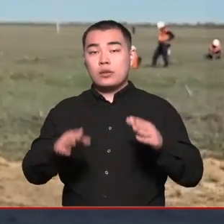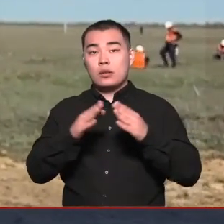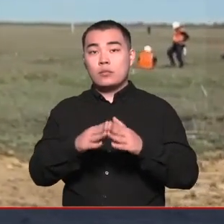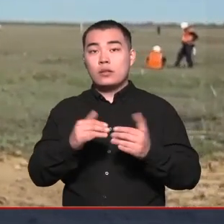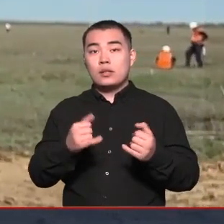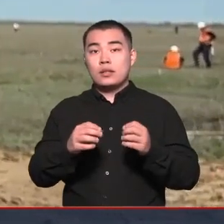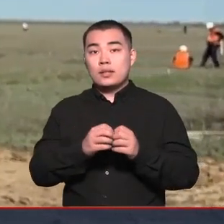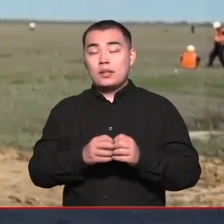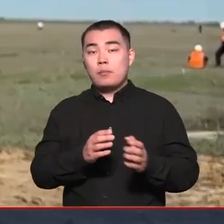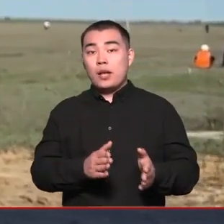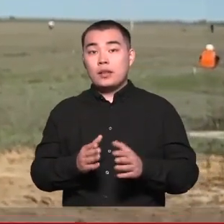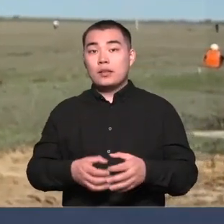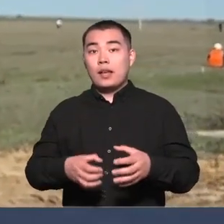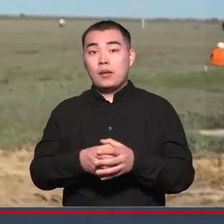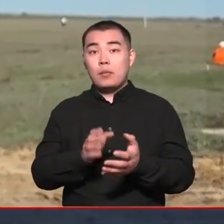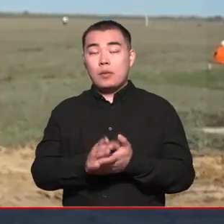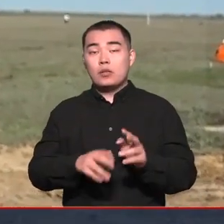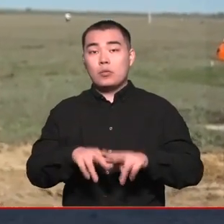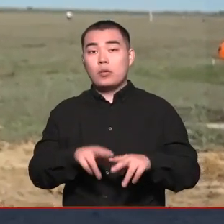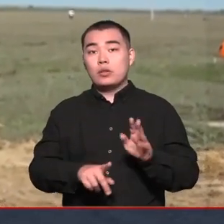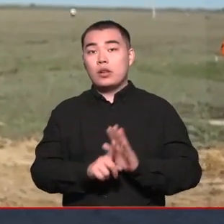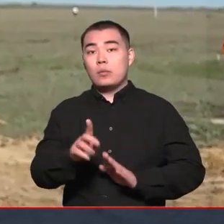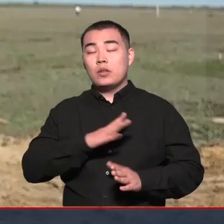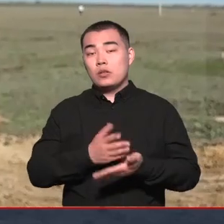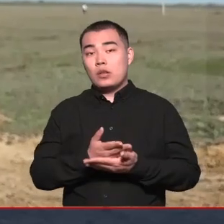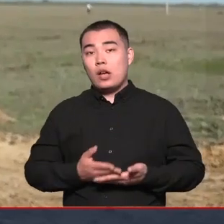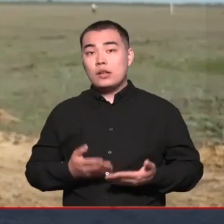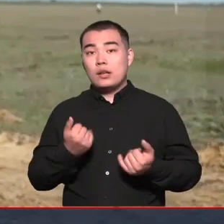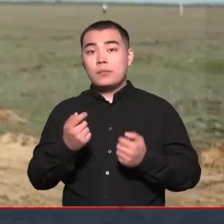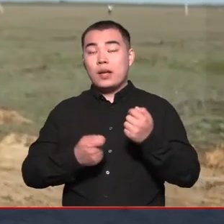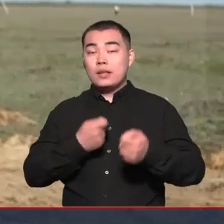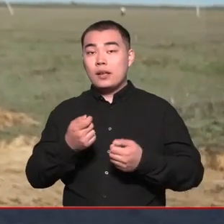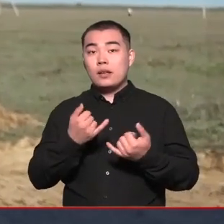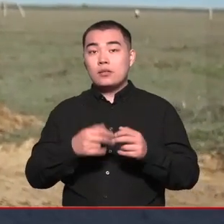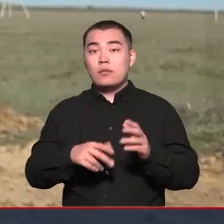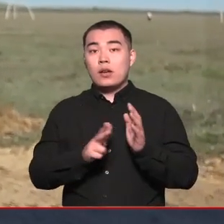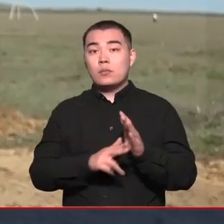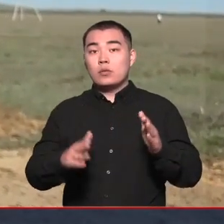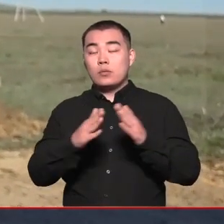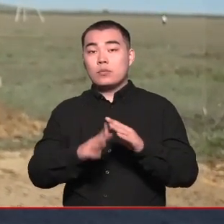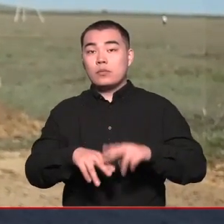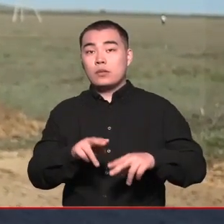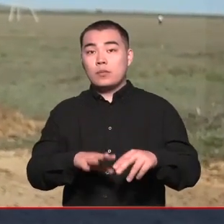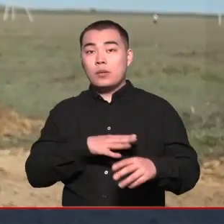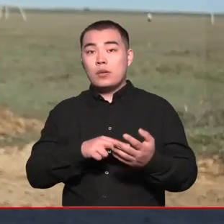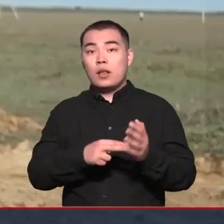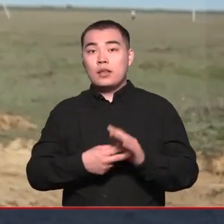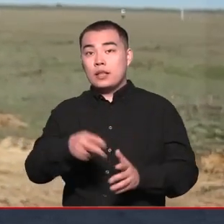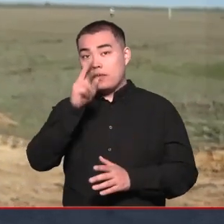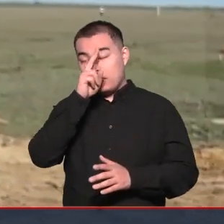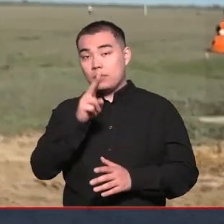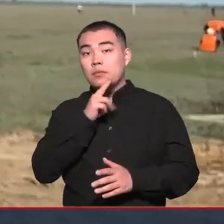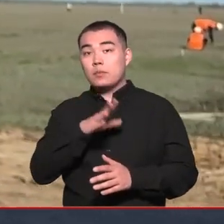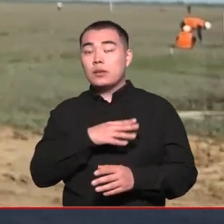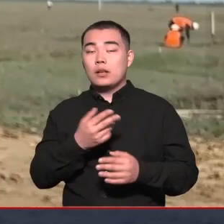Около 10 подрядчиков строить начали. К примеру, наша фирма взялась за стройку 8 домов. Работы запланированы на 2 месяца. За это